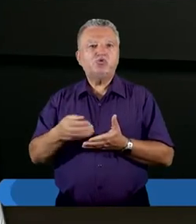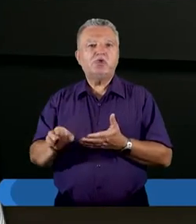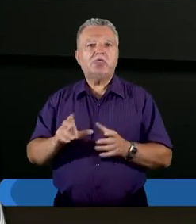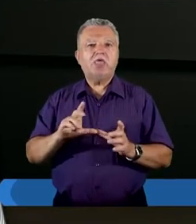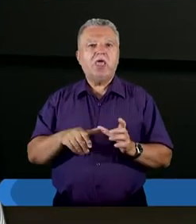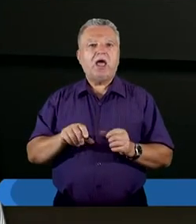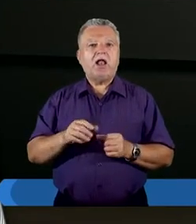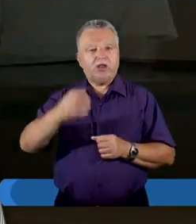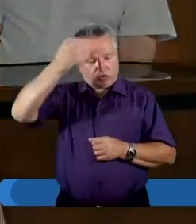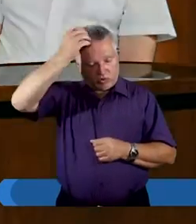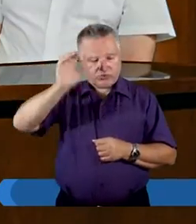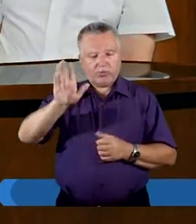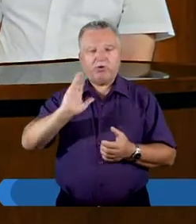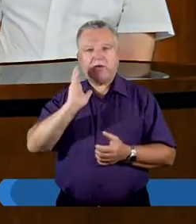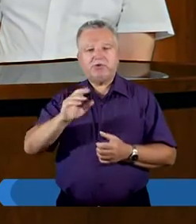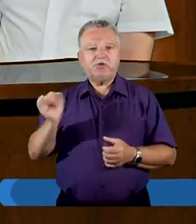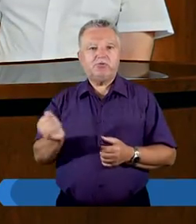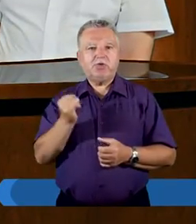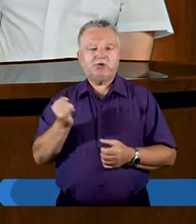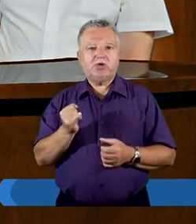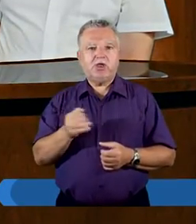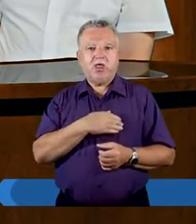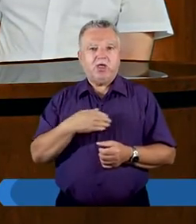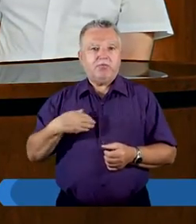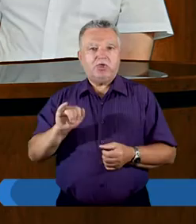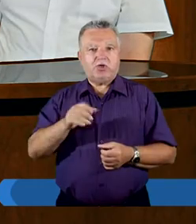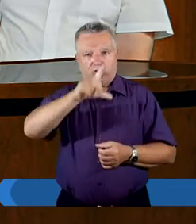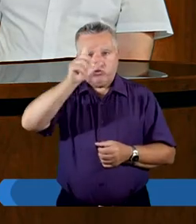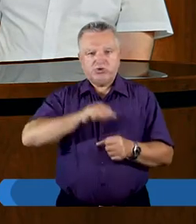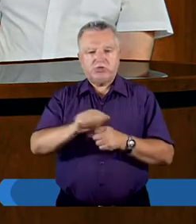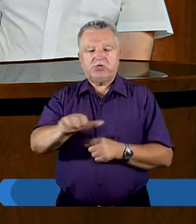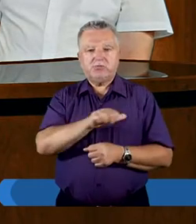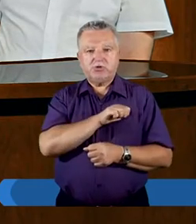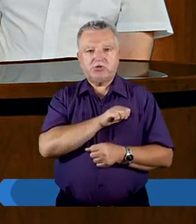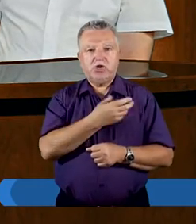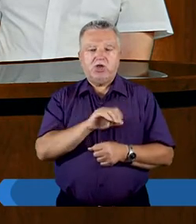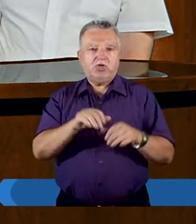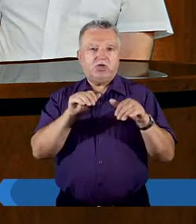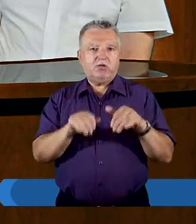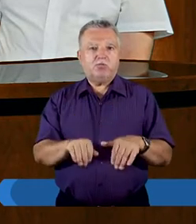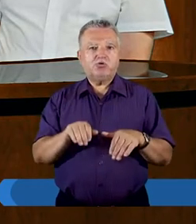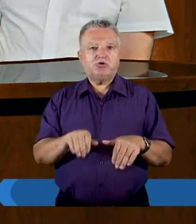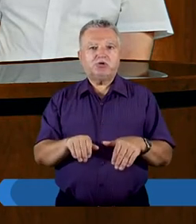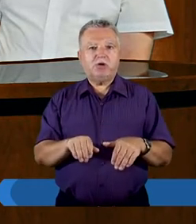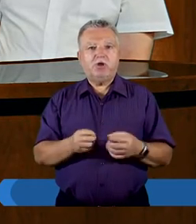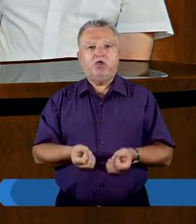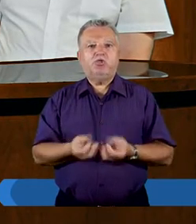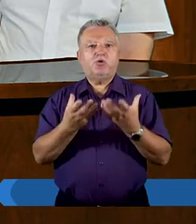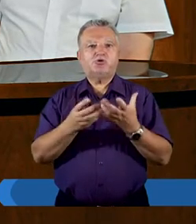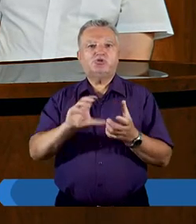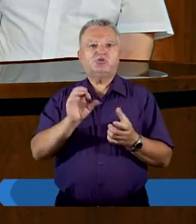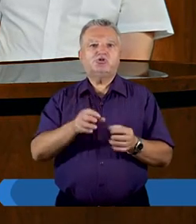wiecznie. Chyba oczywiste, skoro my jako ludzie jesteśmy grzeszni, nie możemy stworzyć